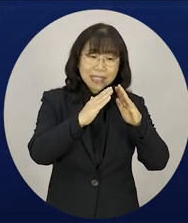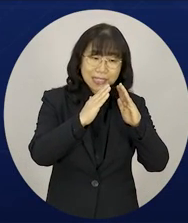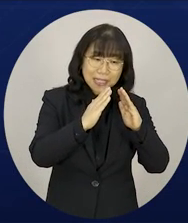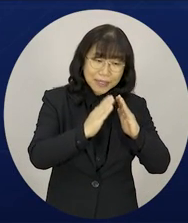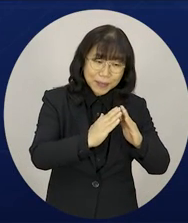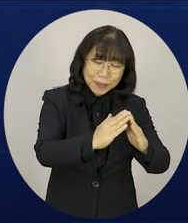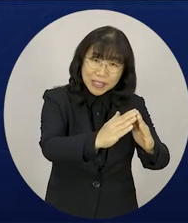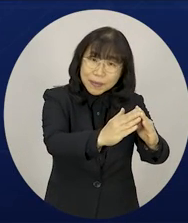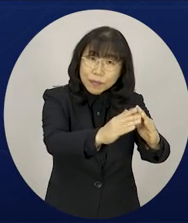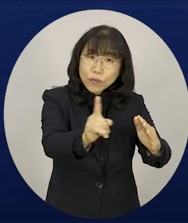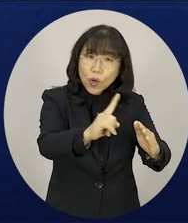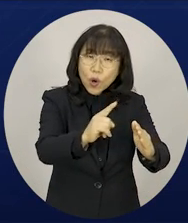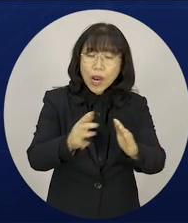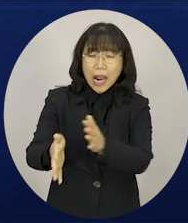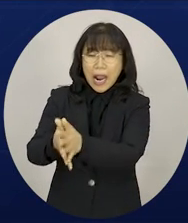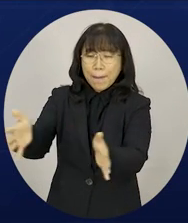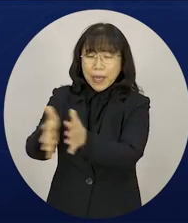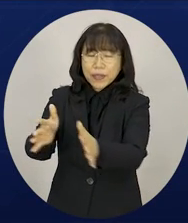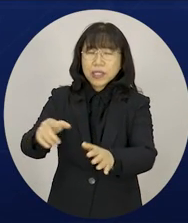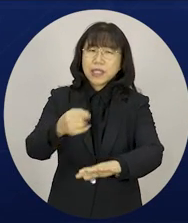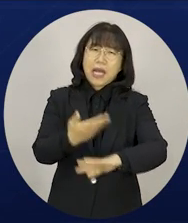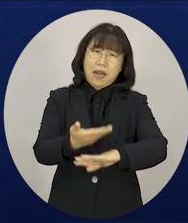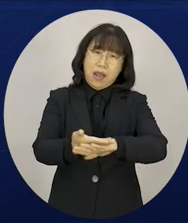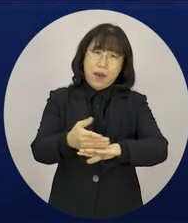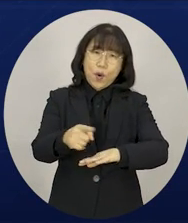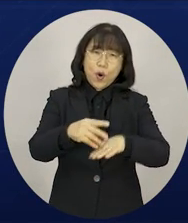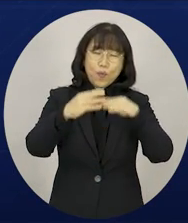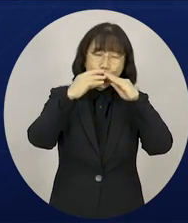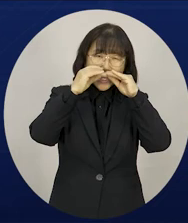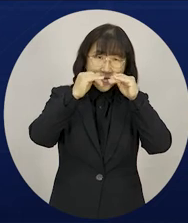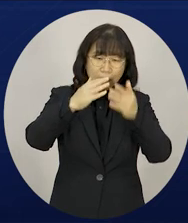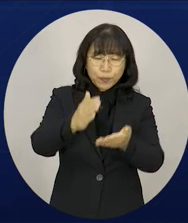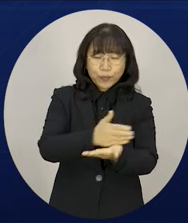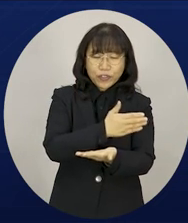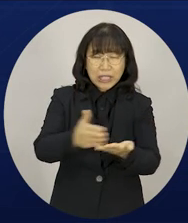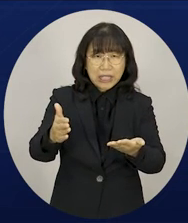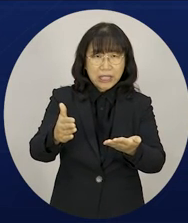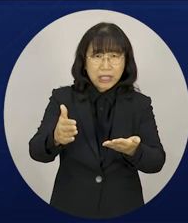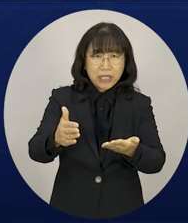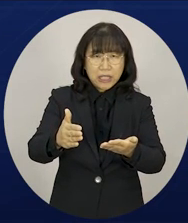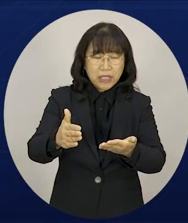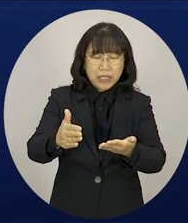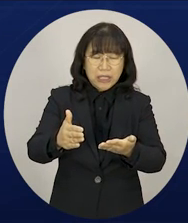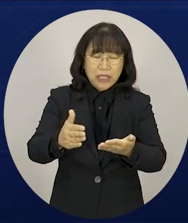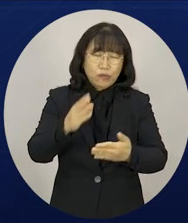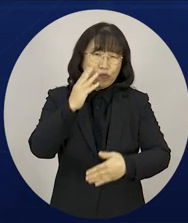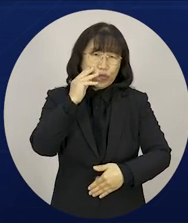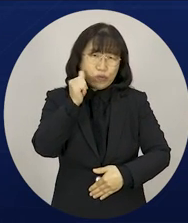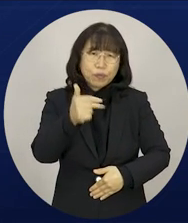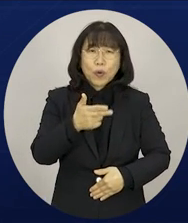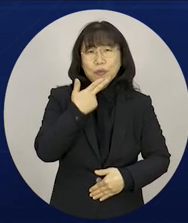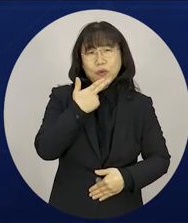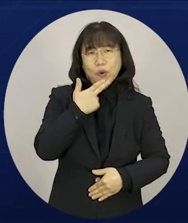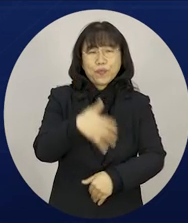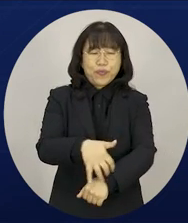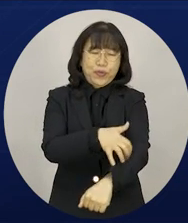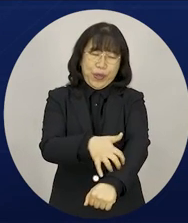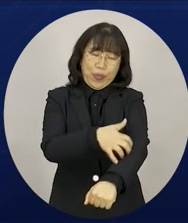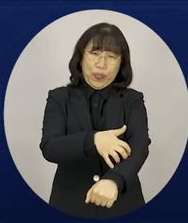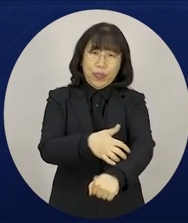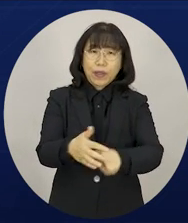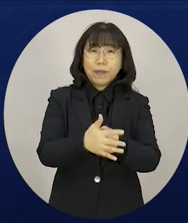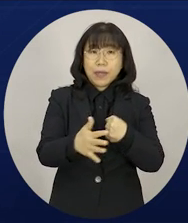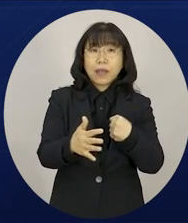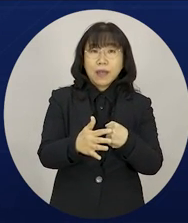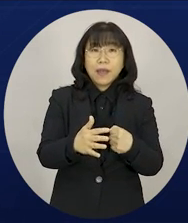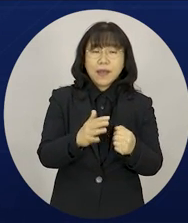주택가는 아파트와 다르게 분리수거가 원활하게 이루어지지 않아 불편함이 많은데요. 강서구에서는 이런 불편을